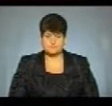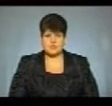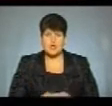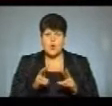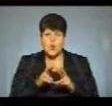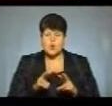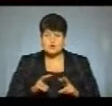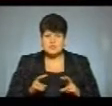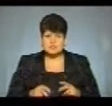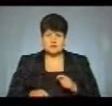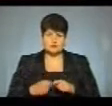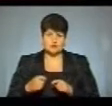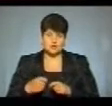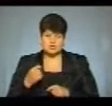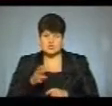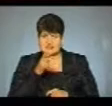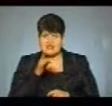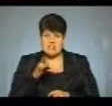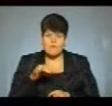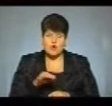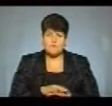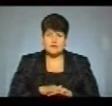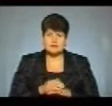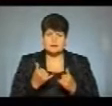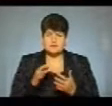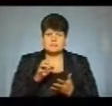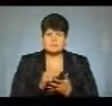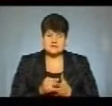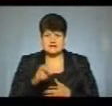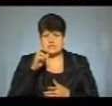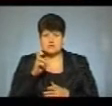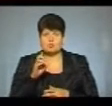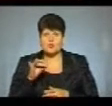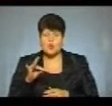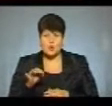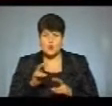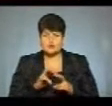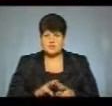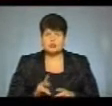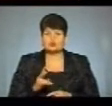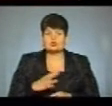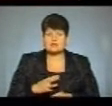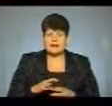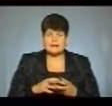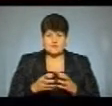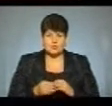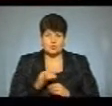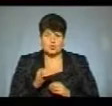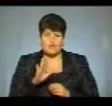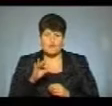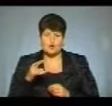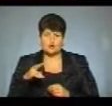Розслідуваннями злочинів часів Євромайдану відтепер займеться Держбюро розслідувань. Серед тих, хто чекає на результат, Юрій Войтович,